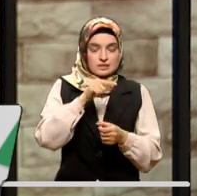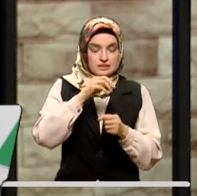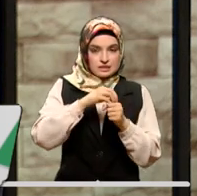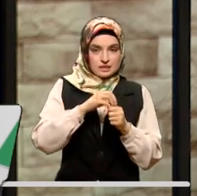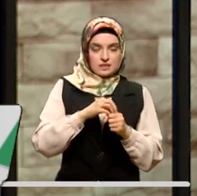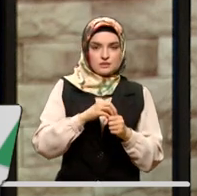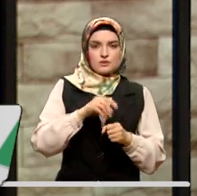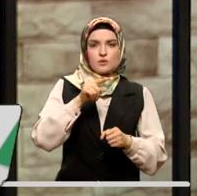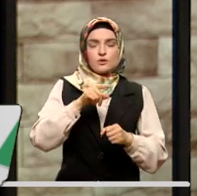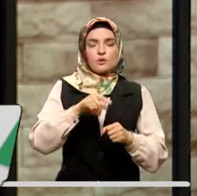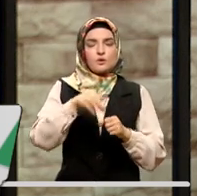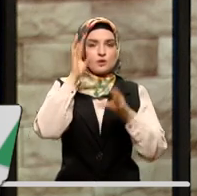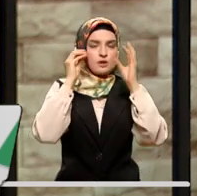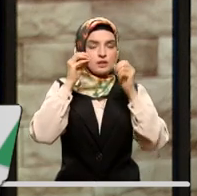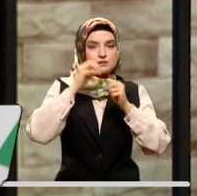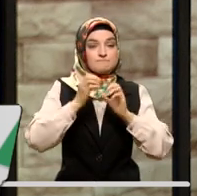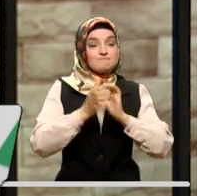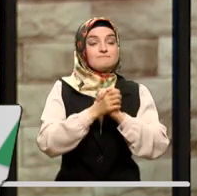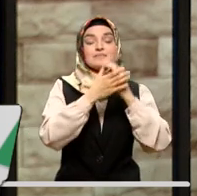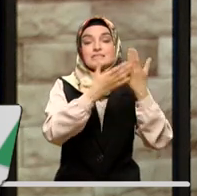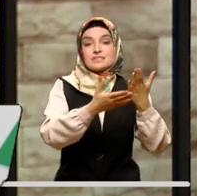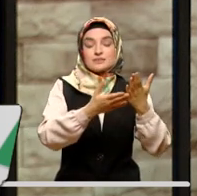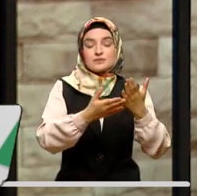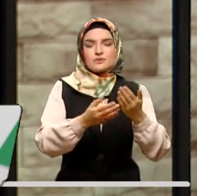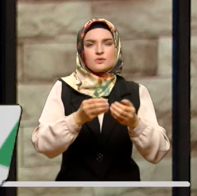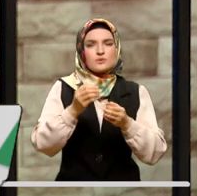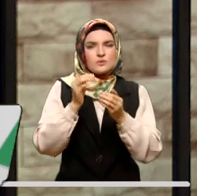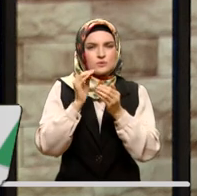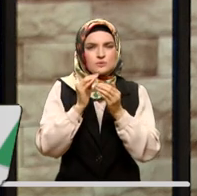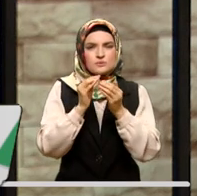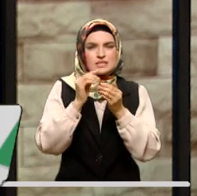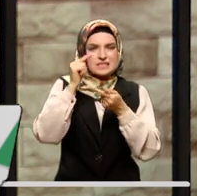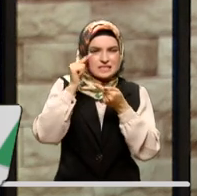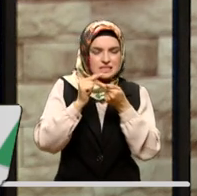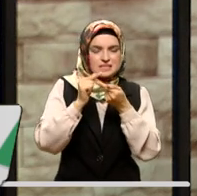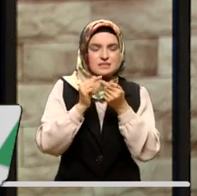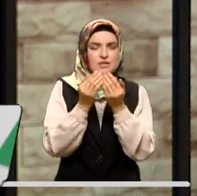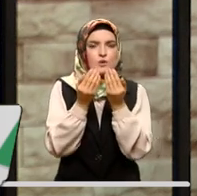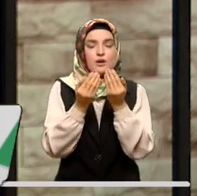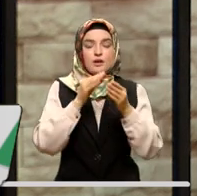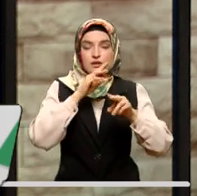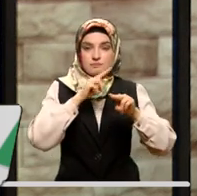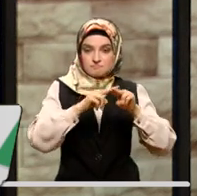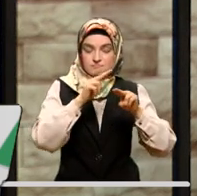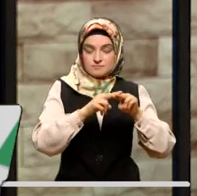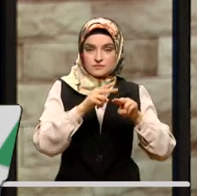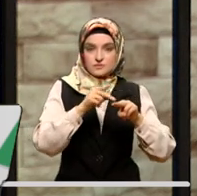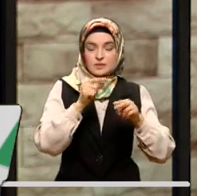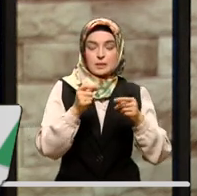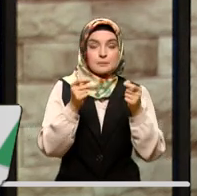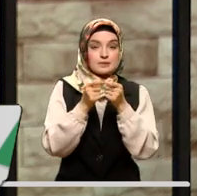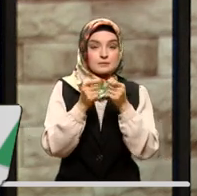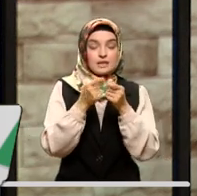için tebrik ediyoruz. Küçük dua öğretiyoruz mesela. Hı hı. Bismillah demeyi öğretiyoruz. Ne yapıyoruz? Aslında biz Bismillah demeyi